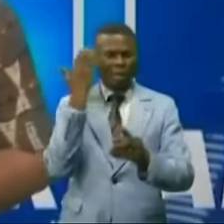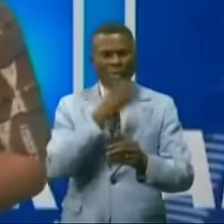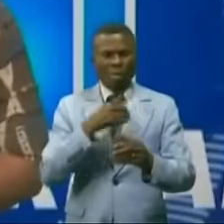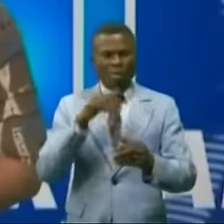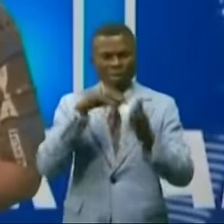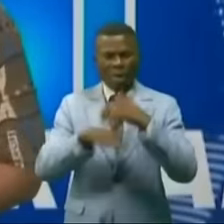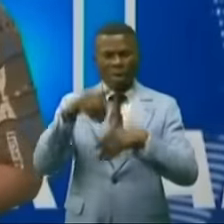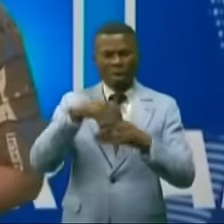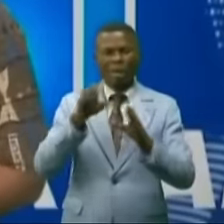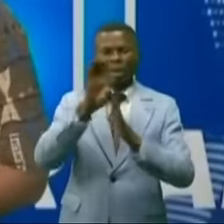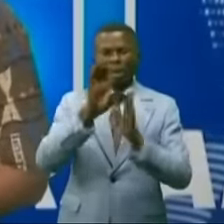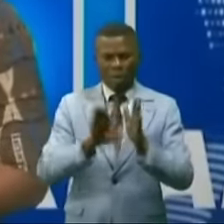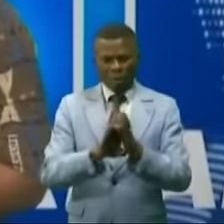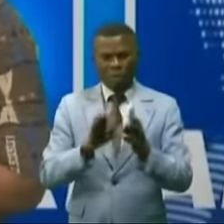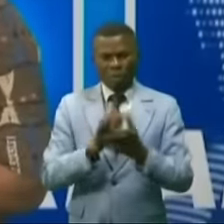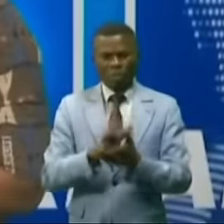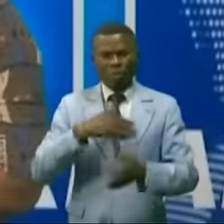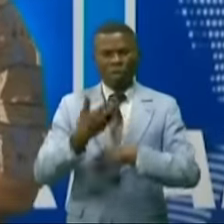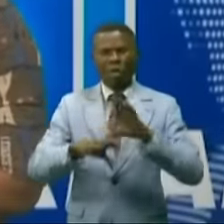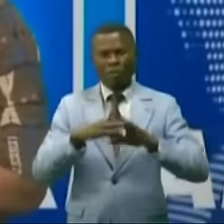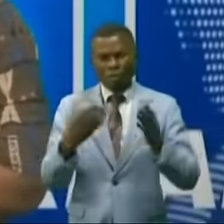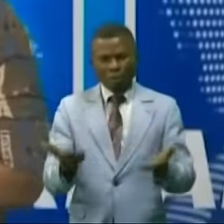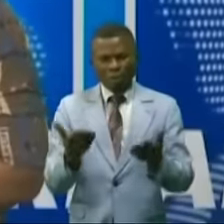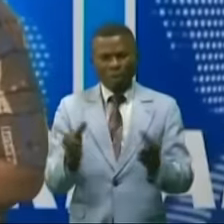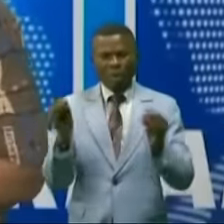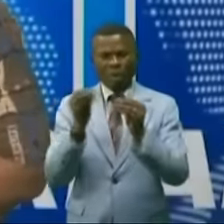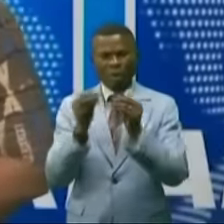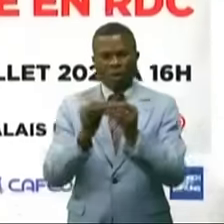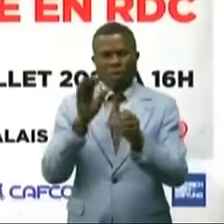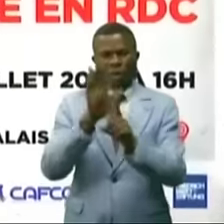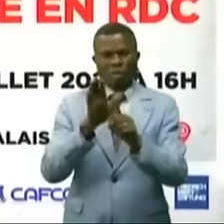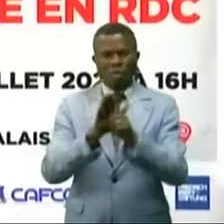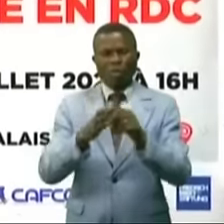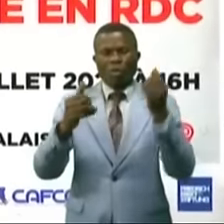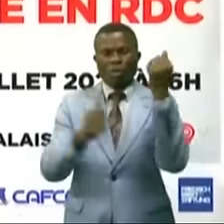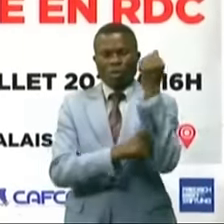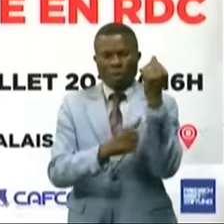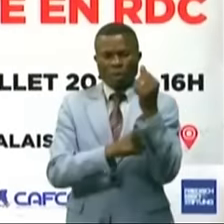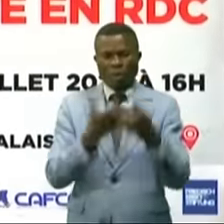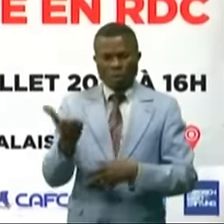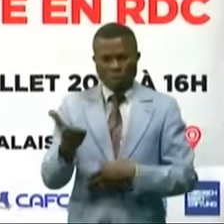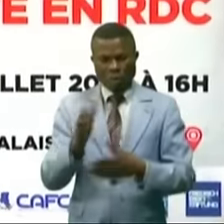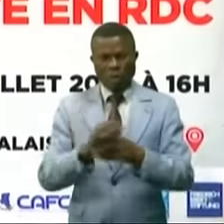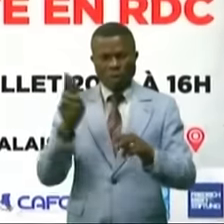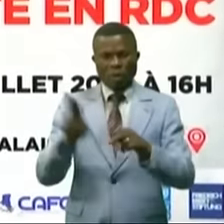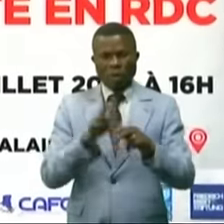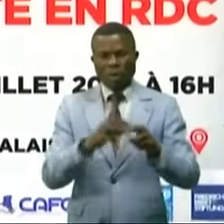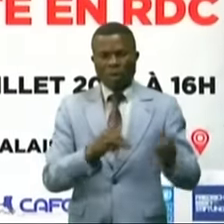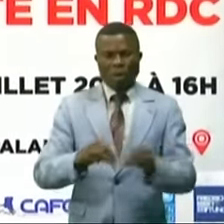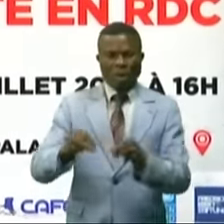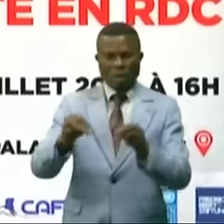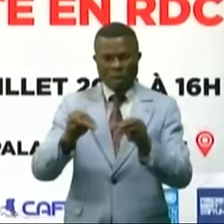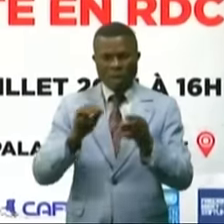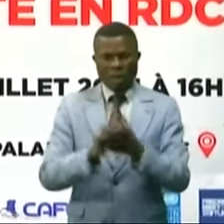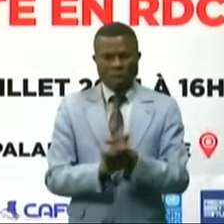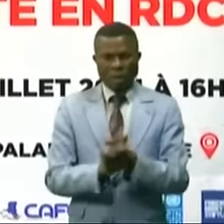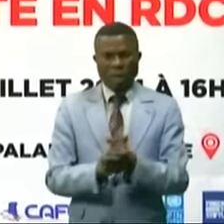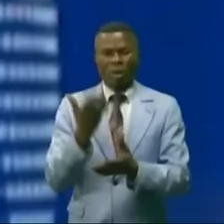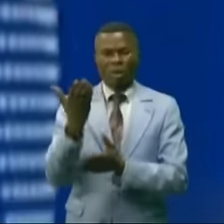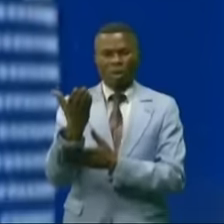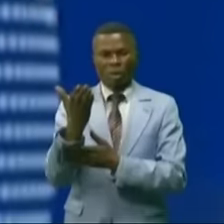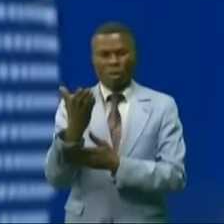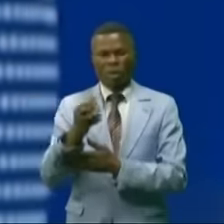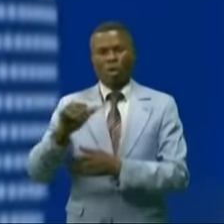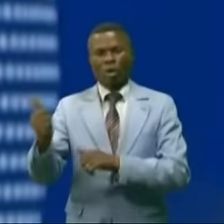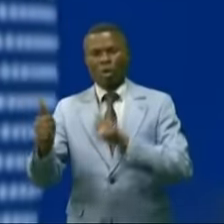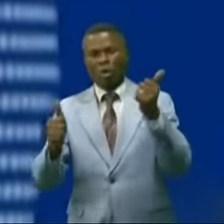Constitution. Comment avez-vous pu faire pour réunir autant de personnalités ? J'utilisais la méthode qu'on appelle snowballing. Je demandais aux unes et aux